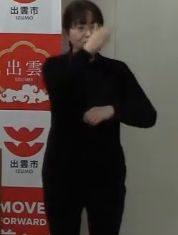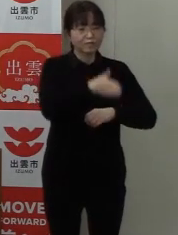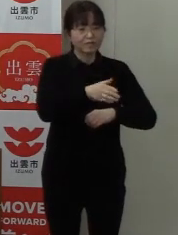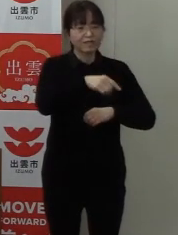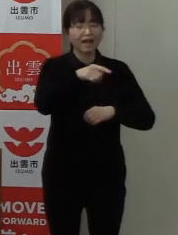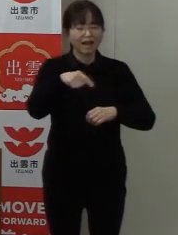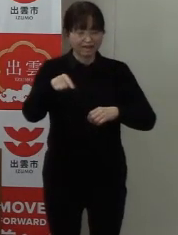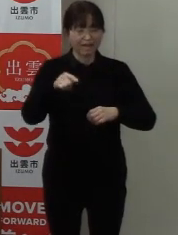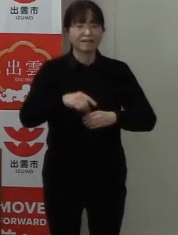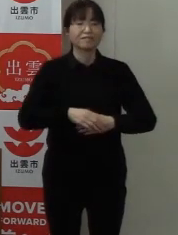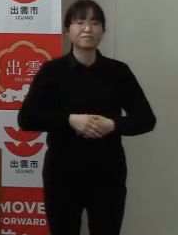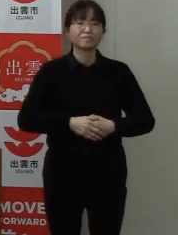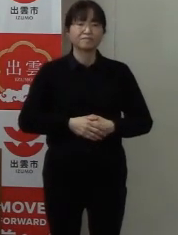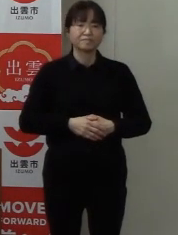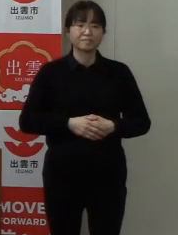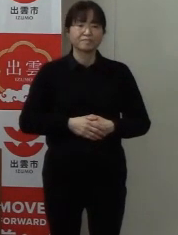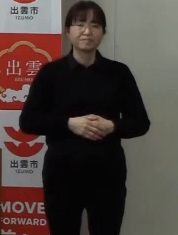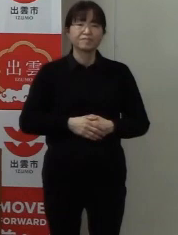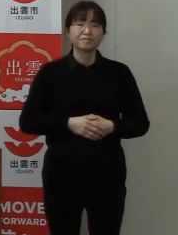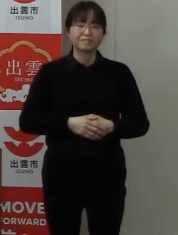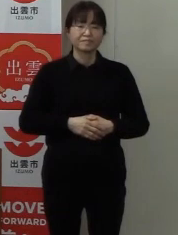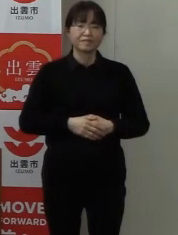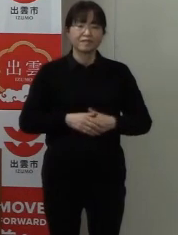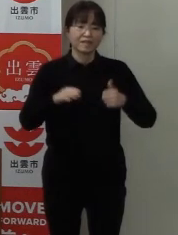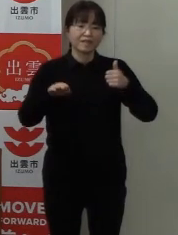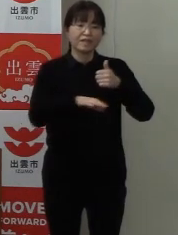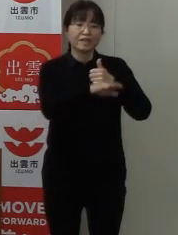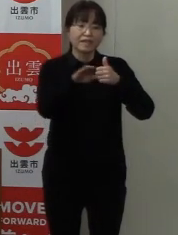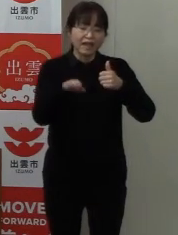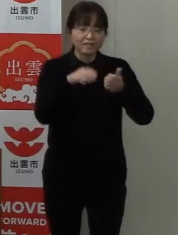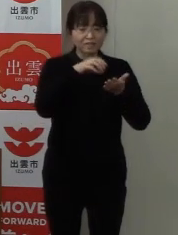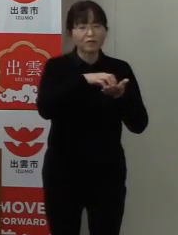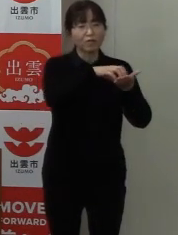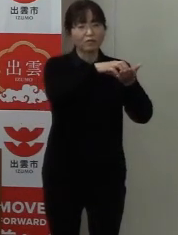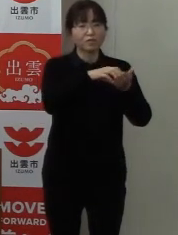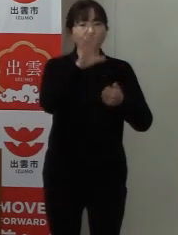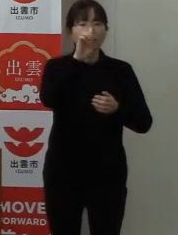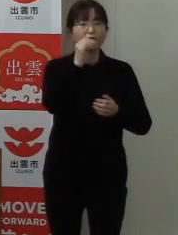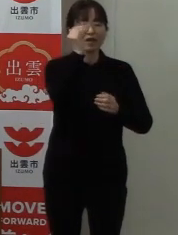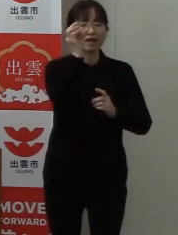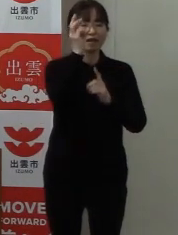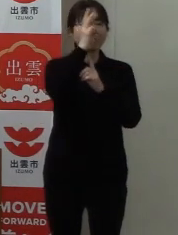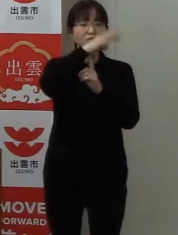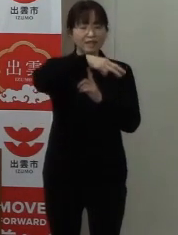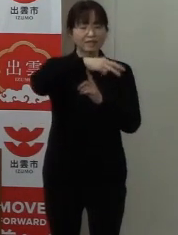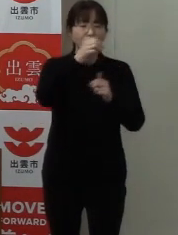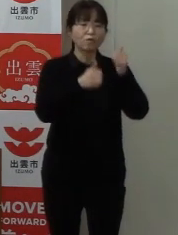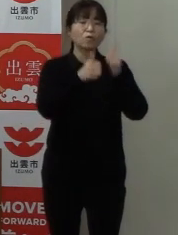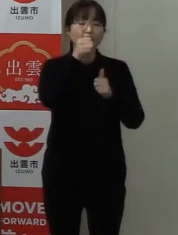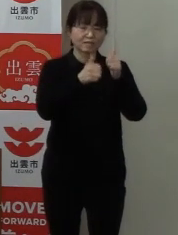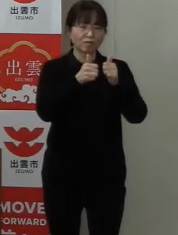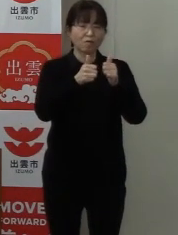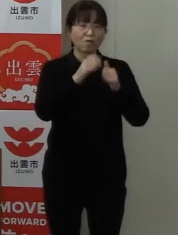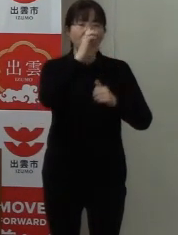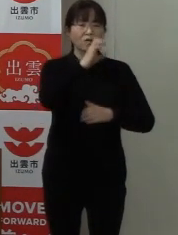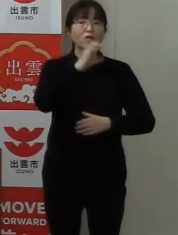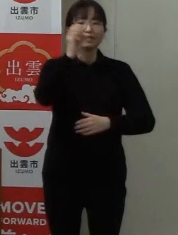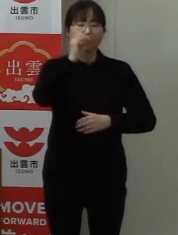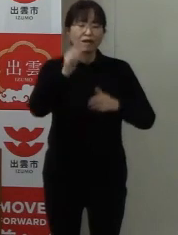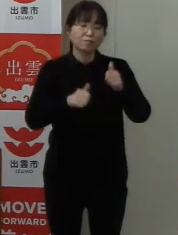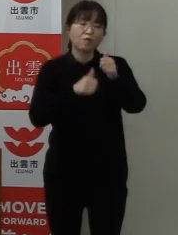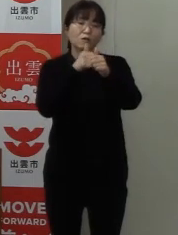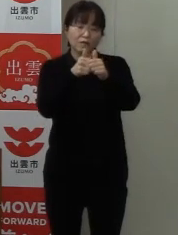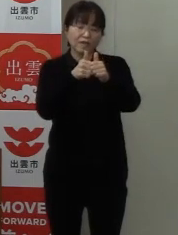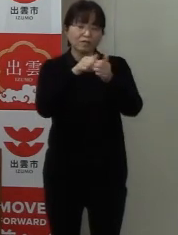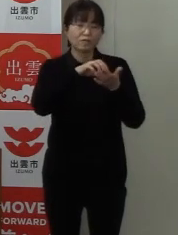午前中の開催であります。環境表彰式、エコ川柳のコンテストであったりとか、ゼロカーボンチャレンジ、